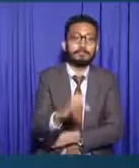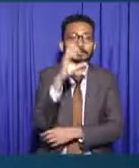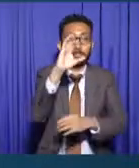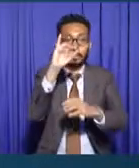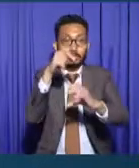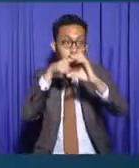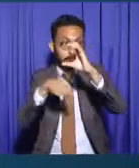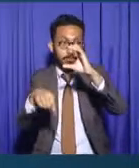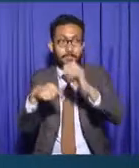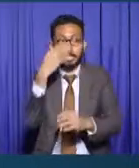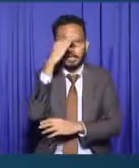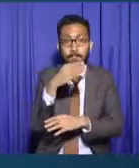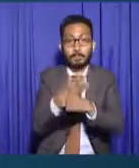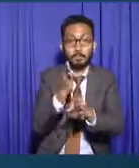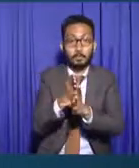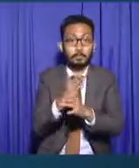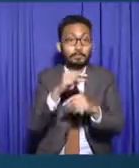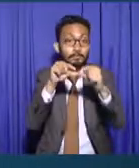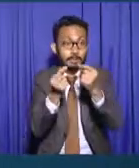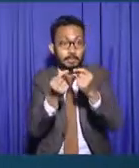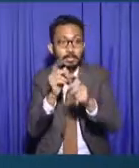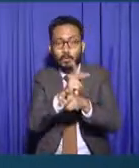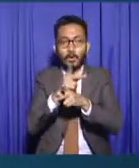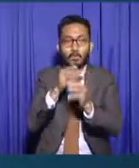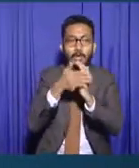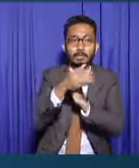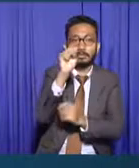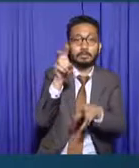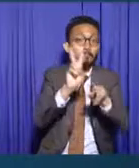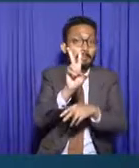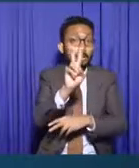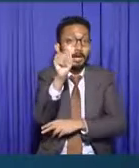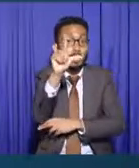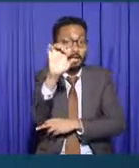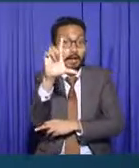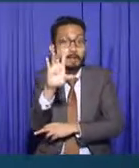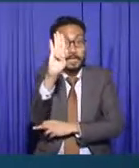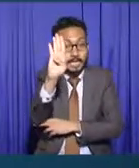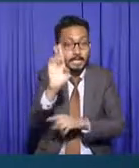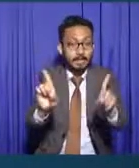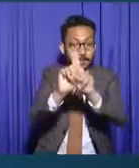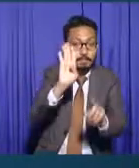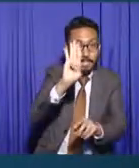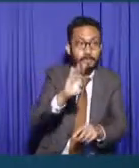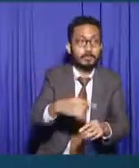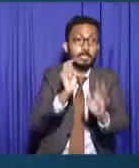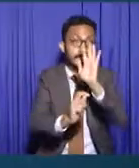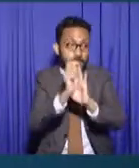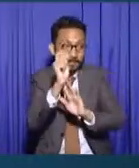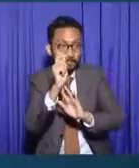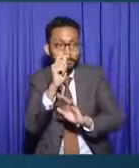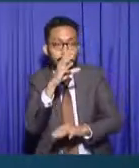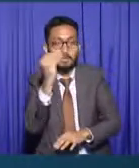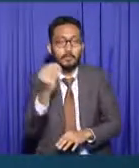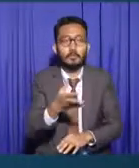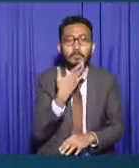bagi bentuk biji dikawal oleh sepasang Alil di dan